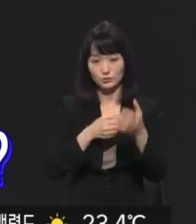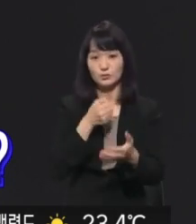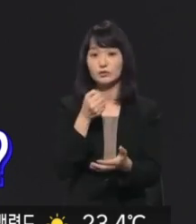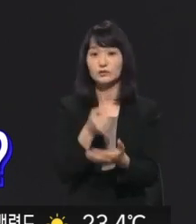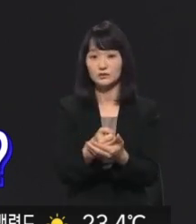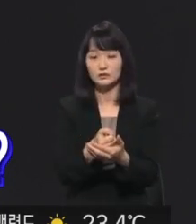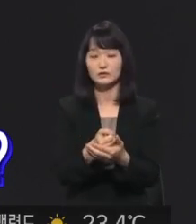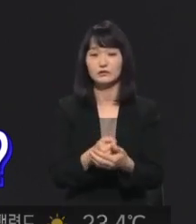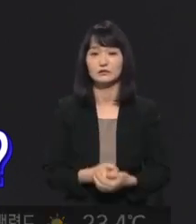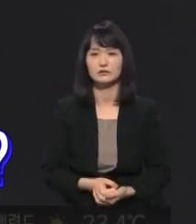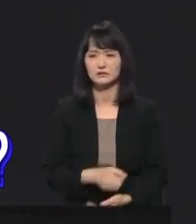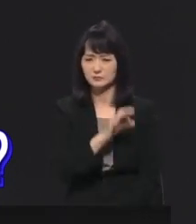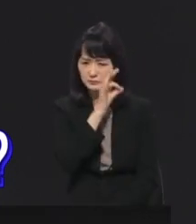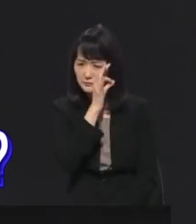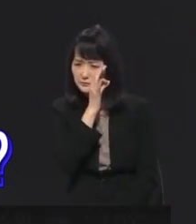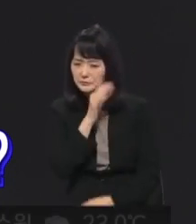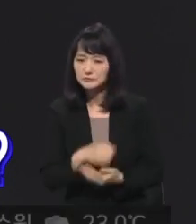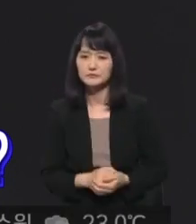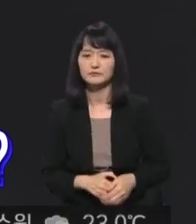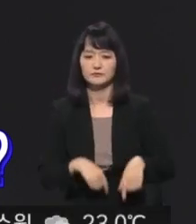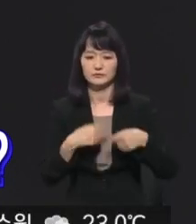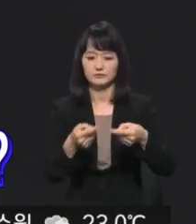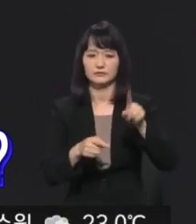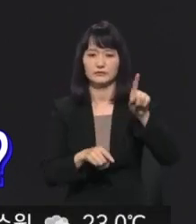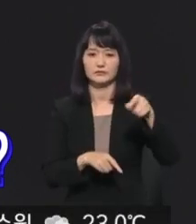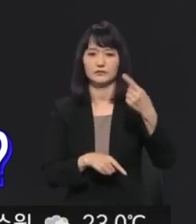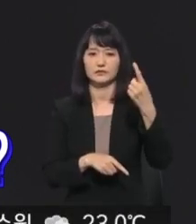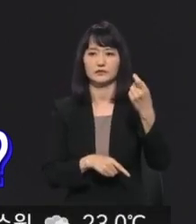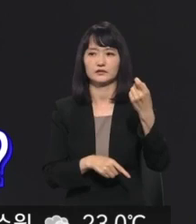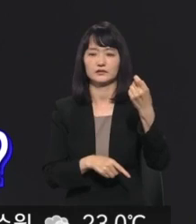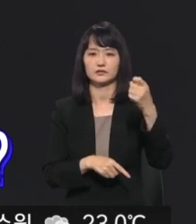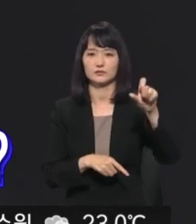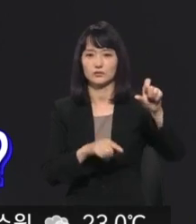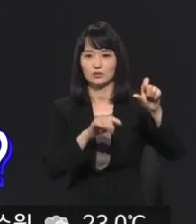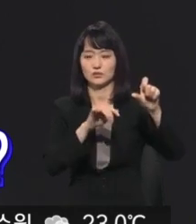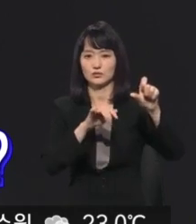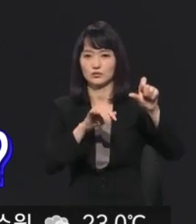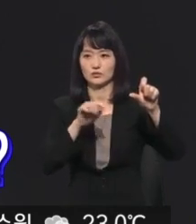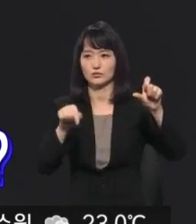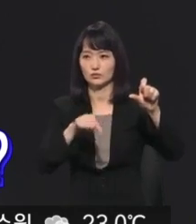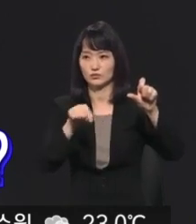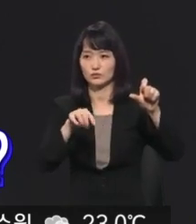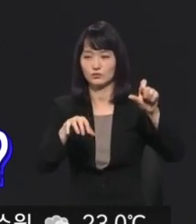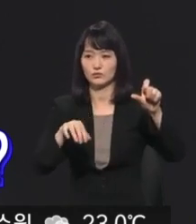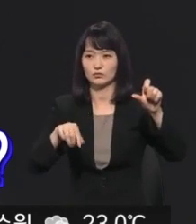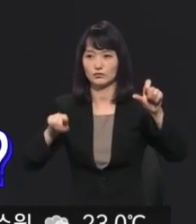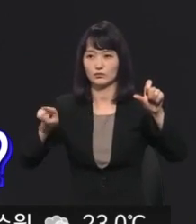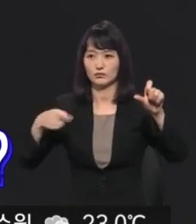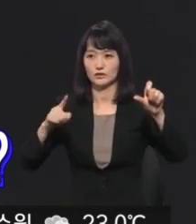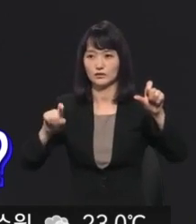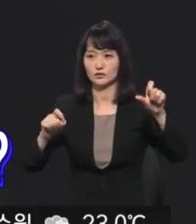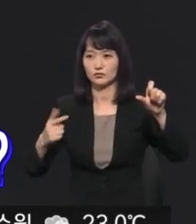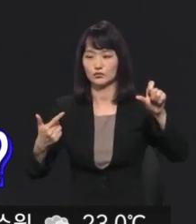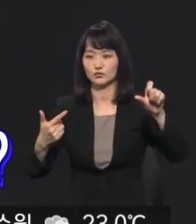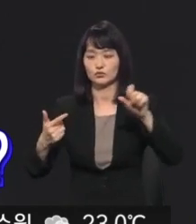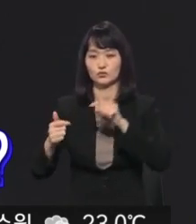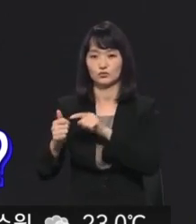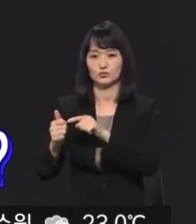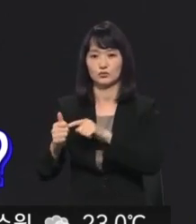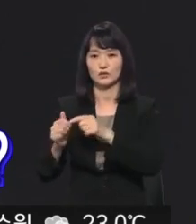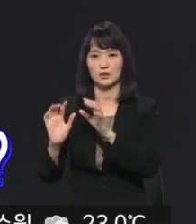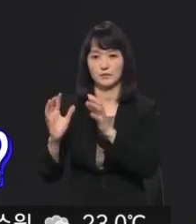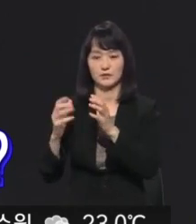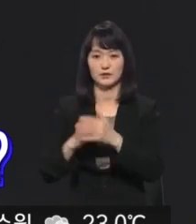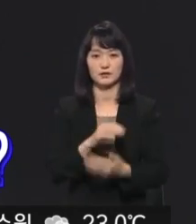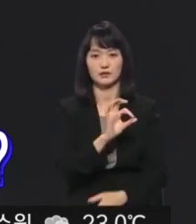게 116 명 중에서 110 오면 위해 60명의 마지막 능하지 박수 첫 하는거 아닙니까 근데 그 중에서도 지금